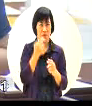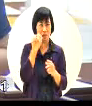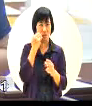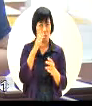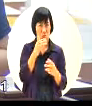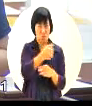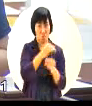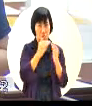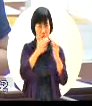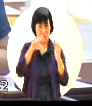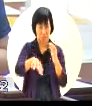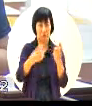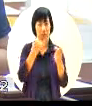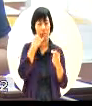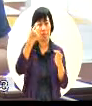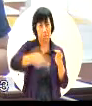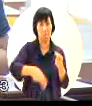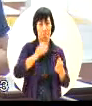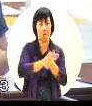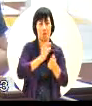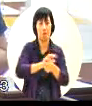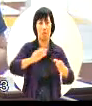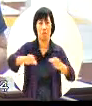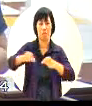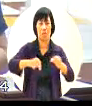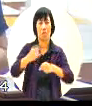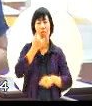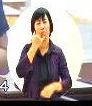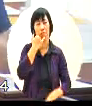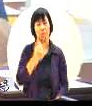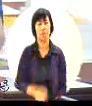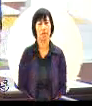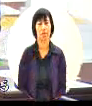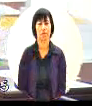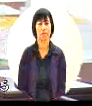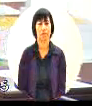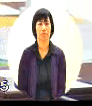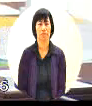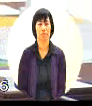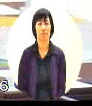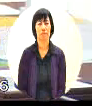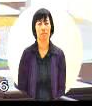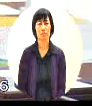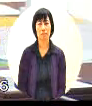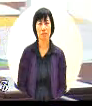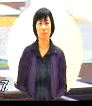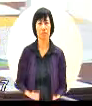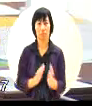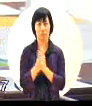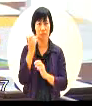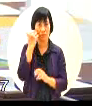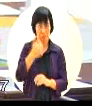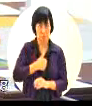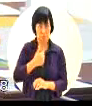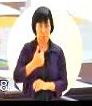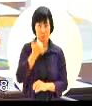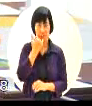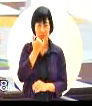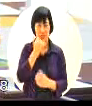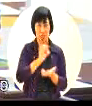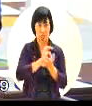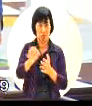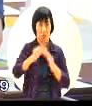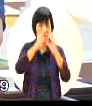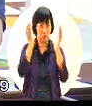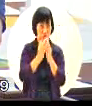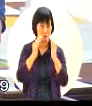所在原来去啊定位起来，啊，好，是毋是还是用会当用都市更新的方法？我要想